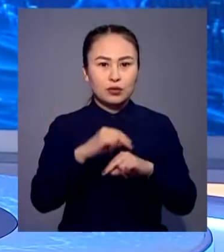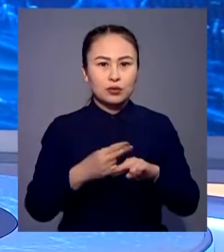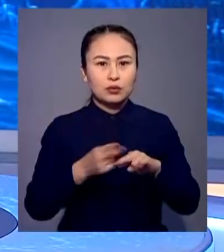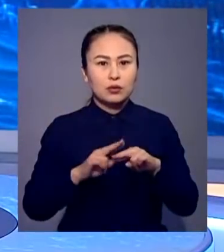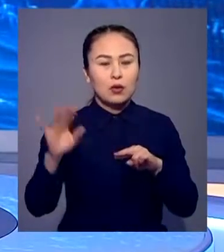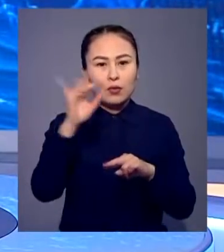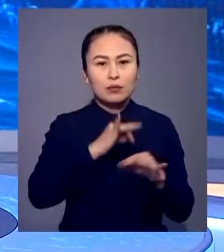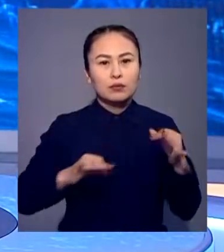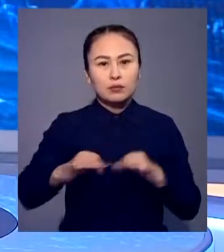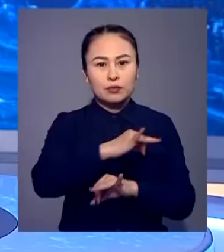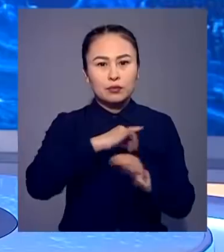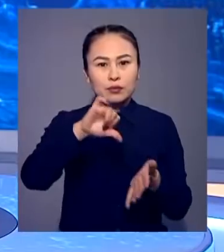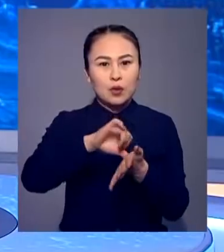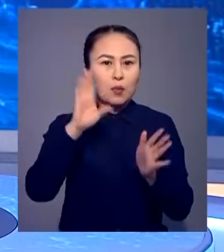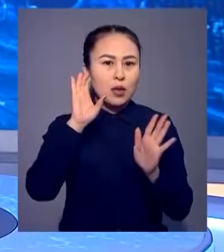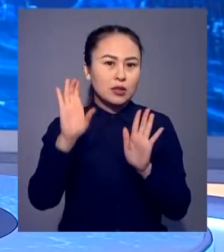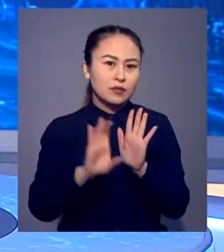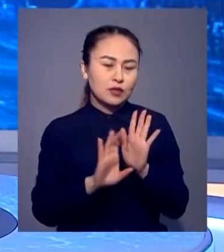тыңдады.